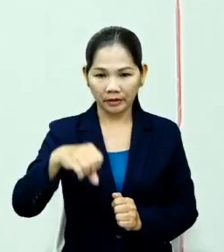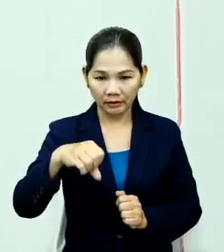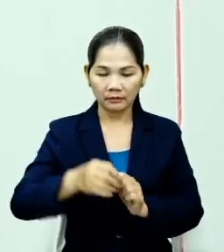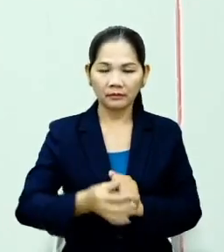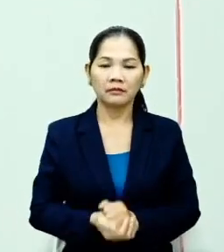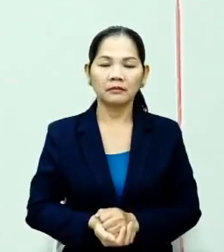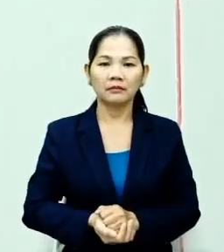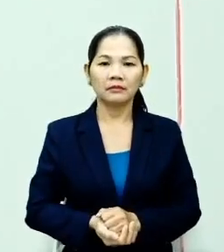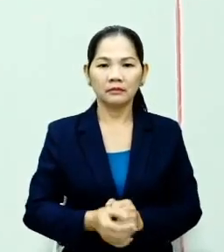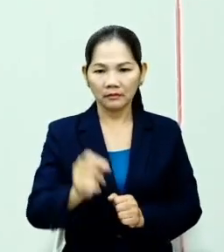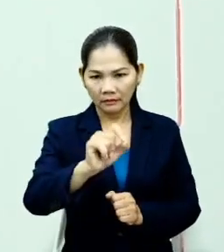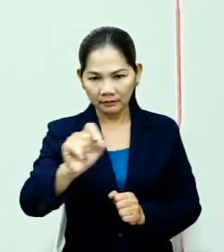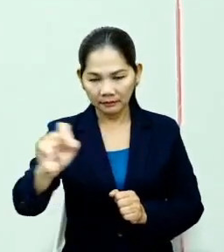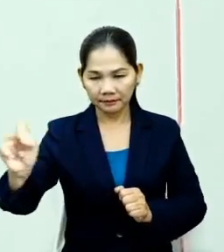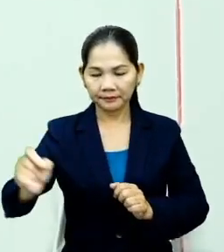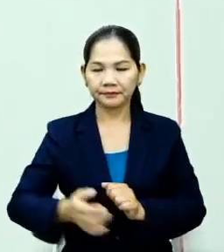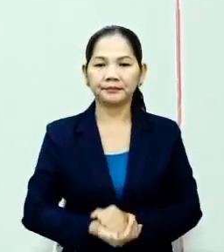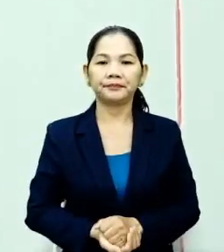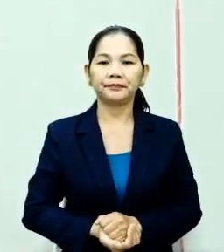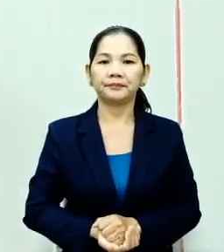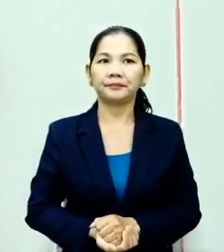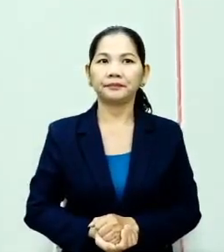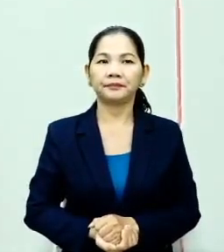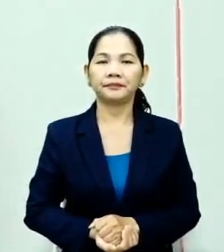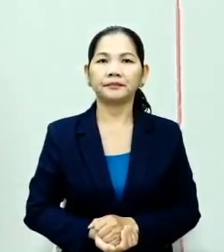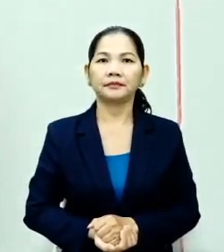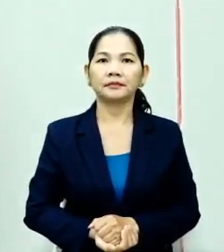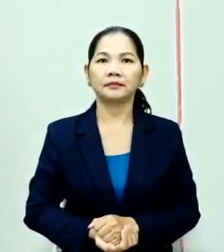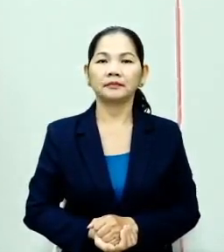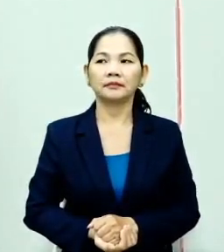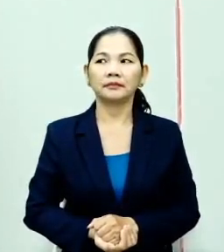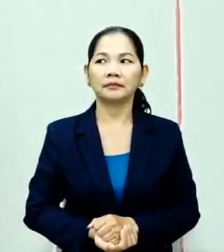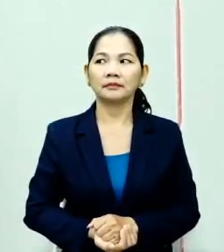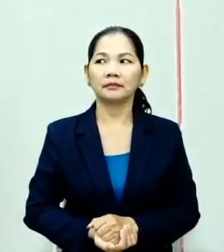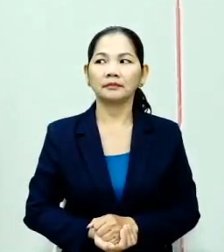Chà, là nhạc rung nâng xò xê rụp riêng. Mình nhồ, con mớ nó con. Chà.